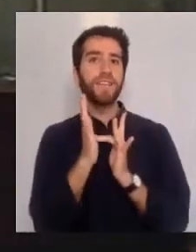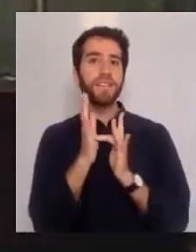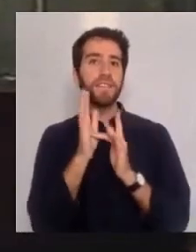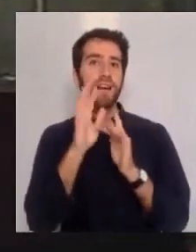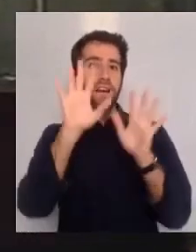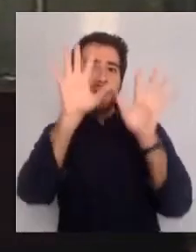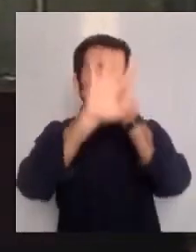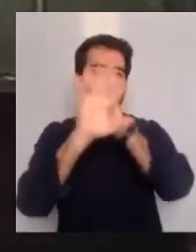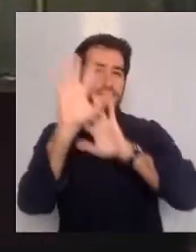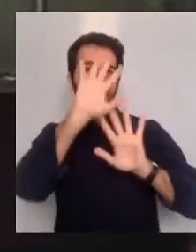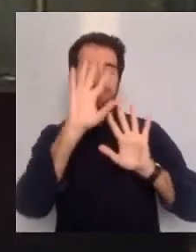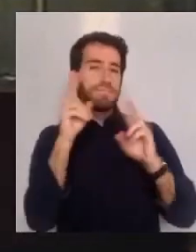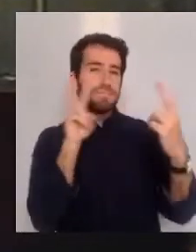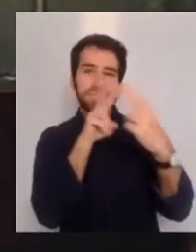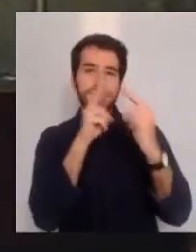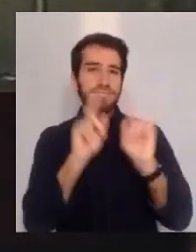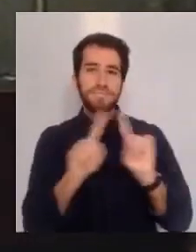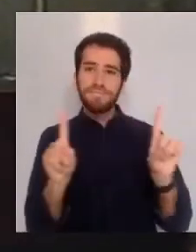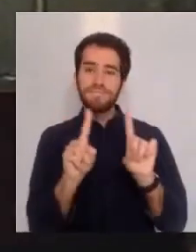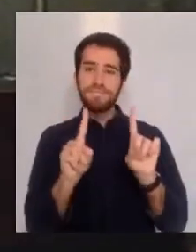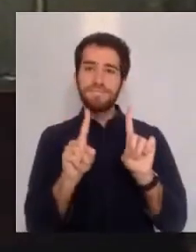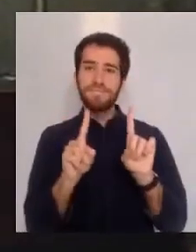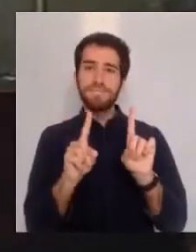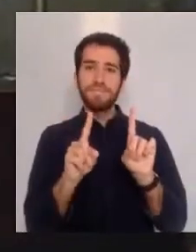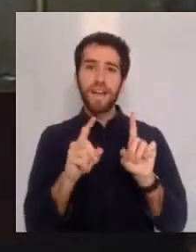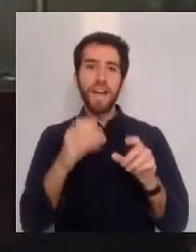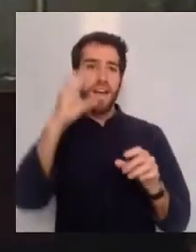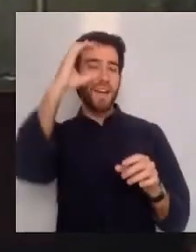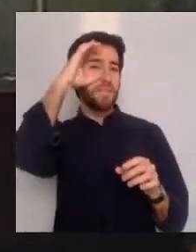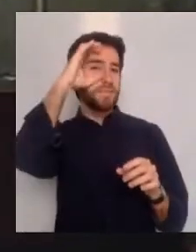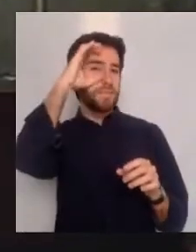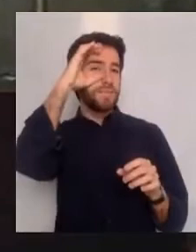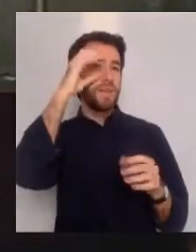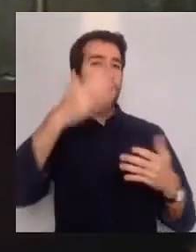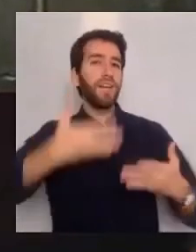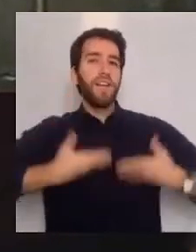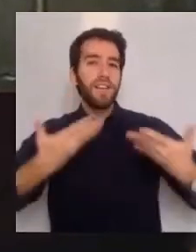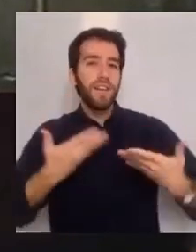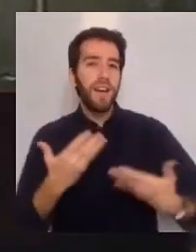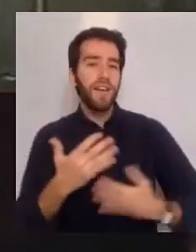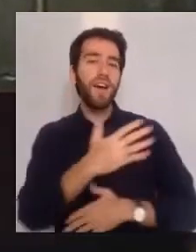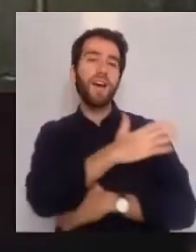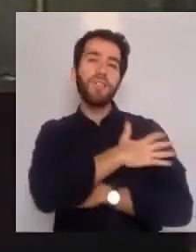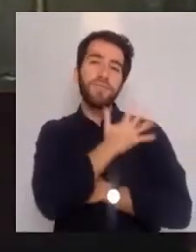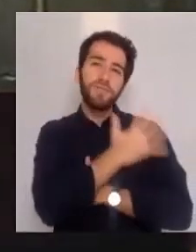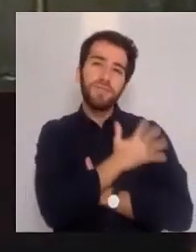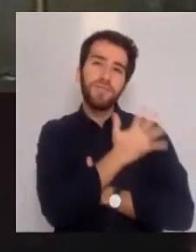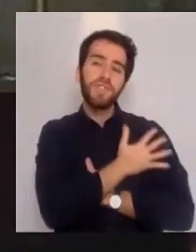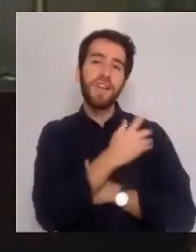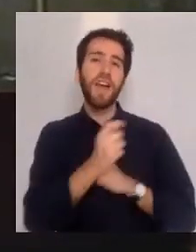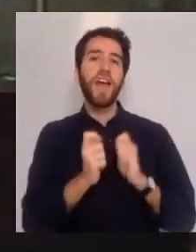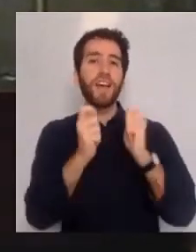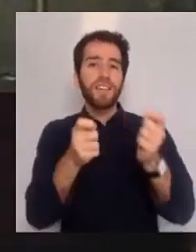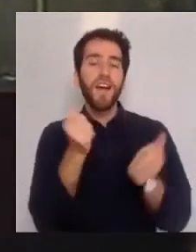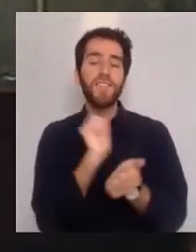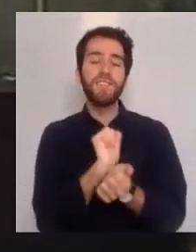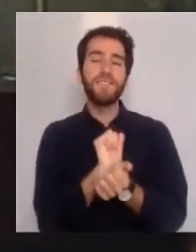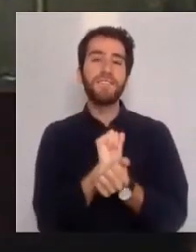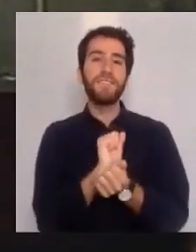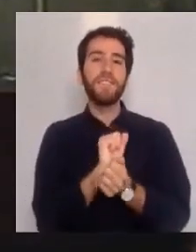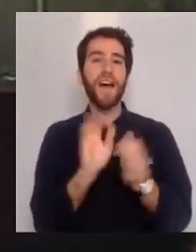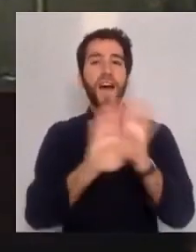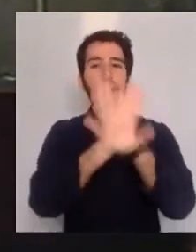reconeguin, els escolta, els anima, els consola, els dona esperança i